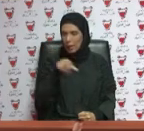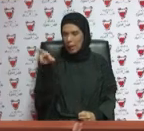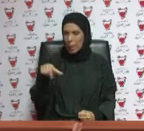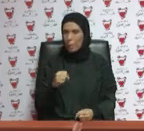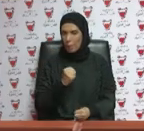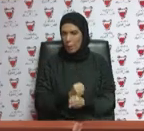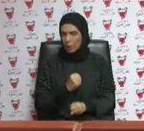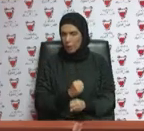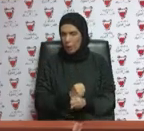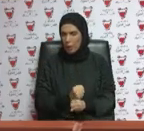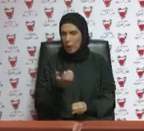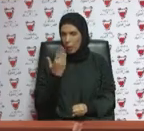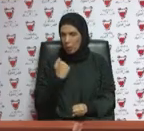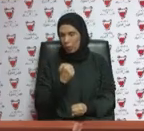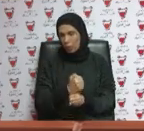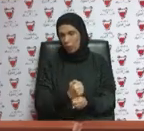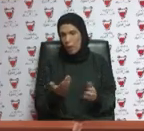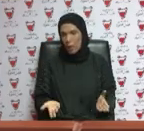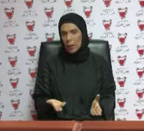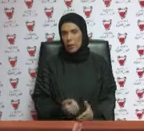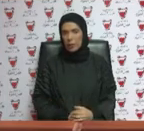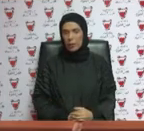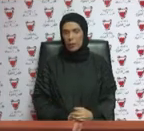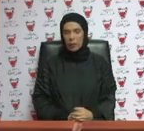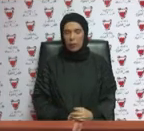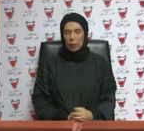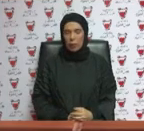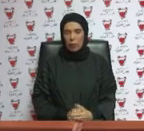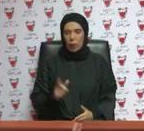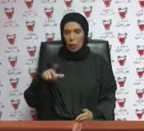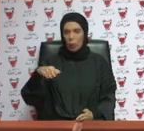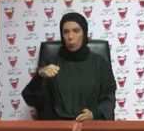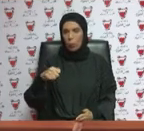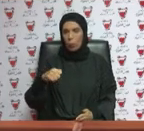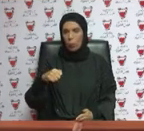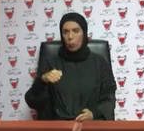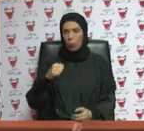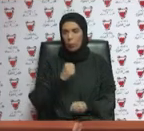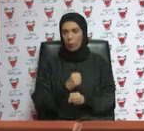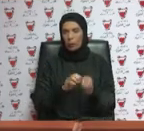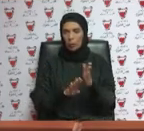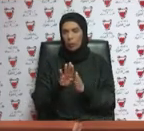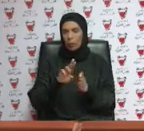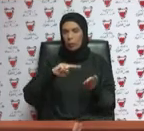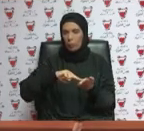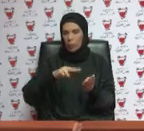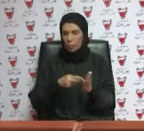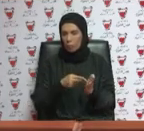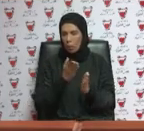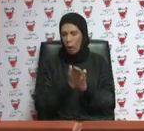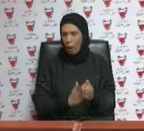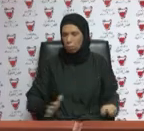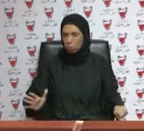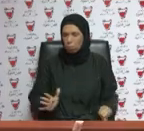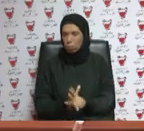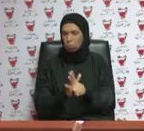إلى عاطل عن العمل. بس رجائي إلى وزارة العمل أن تتخذ إجراءات صارمة